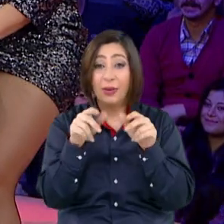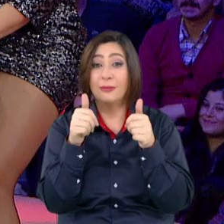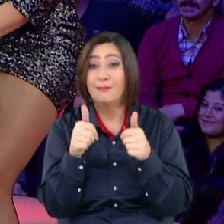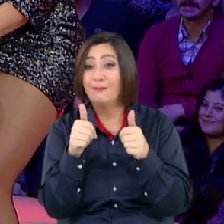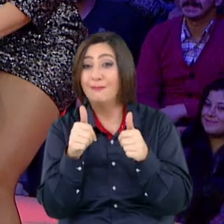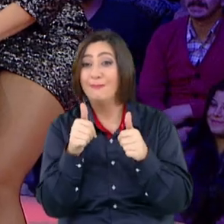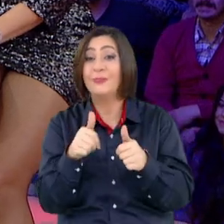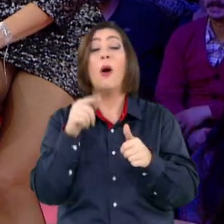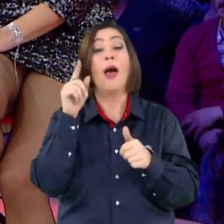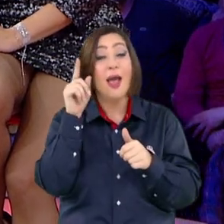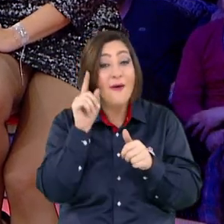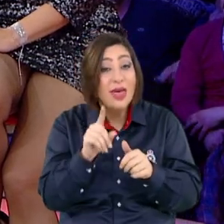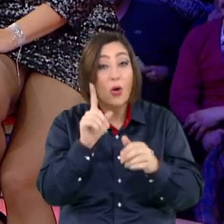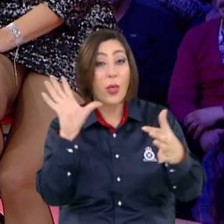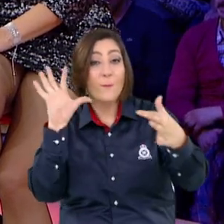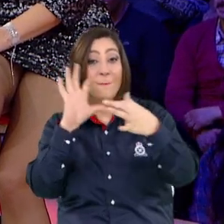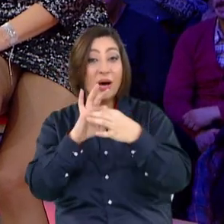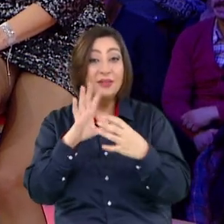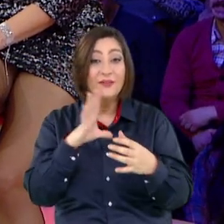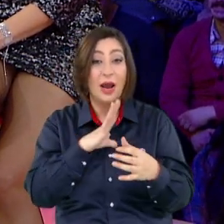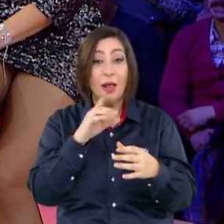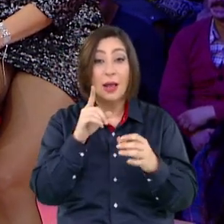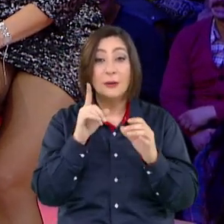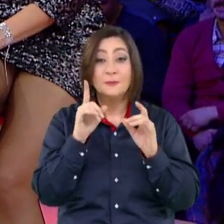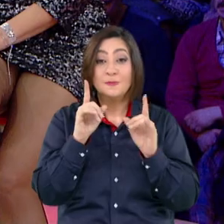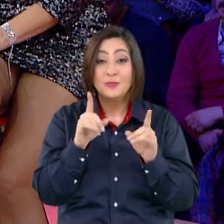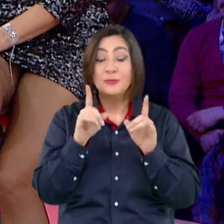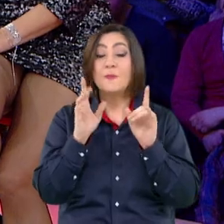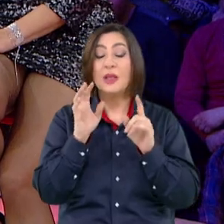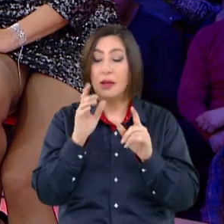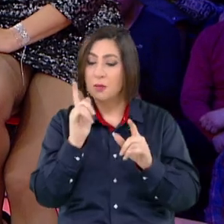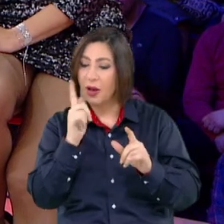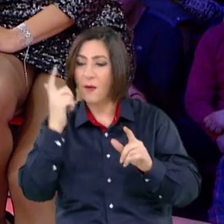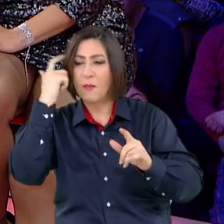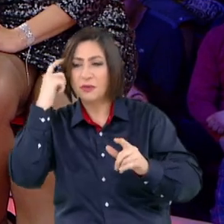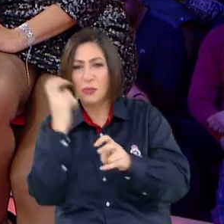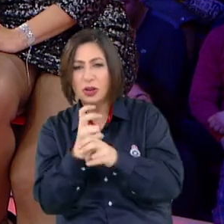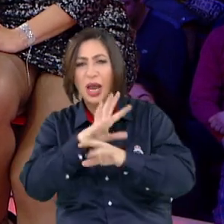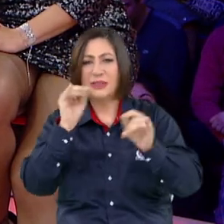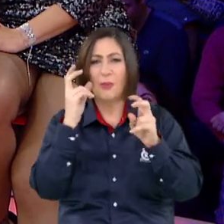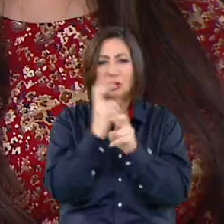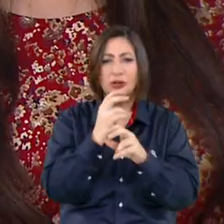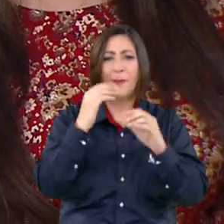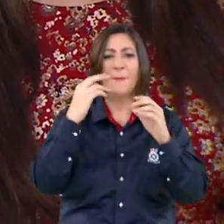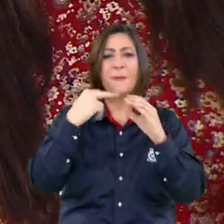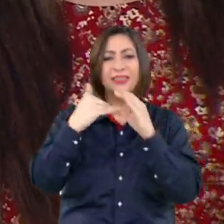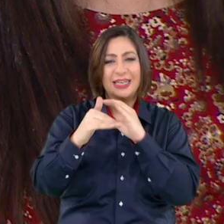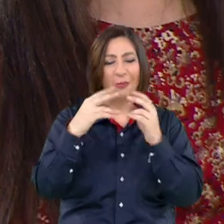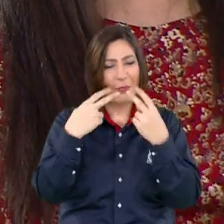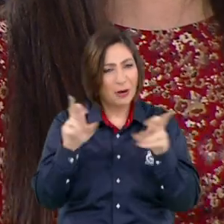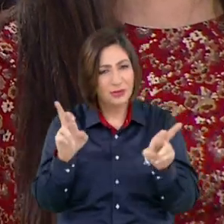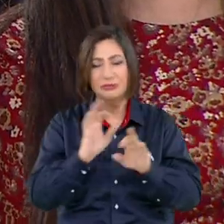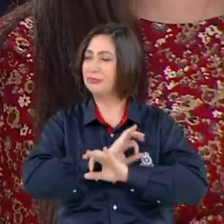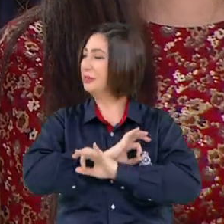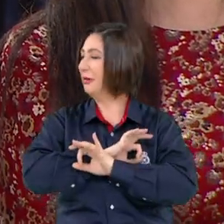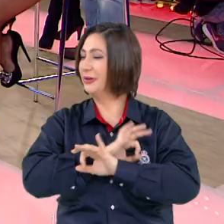Evet. Bak oradan o şeyliği şey yapıyorsun. Kaset boş. Şeyi şey yaptığımızda lansman şey oluyor. Lansman boş, çok... kafa boş. Mesaj şey... da boş. Evet. Evet,